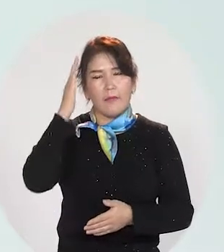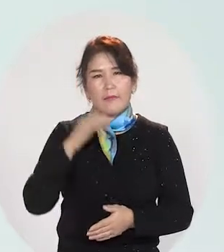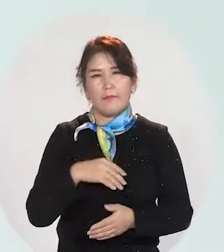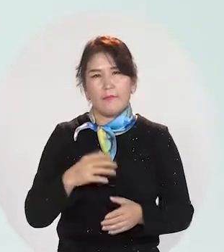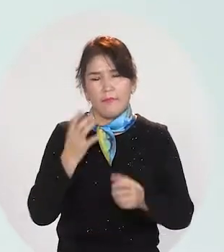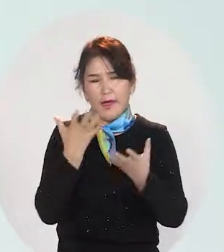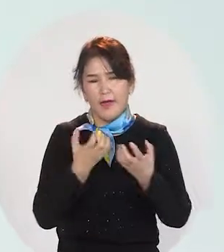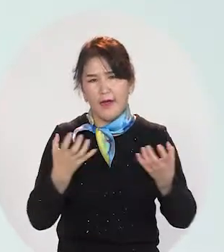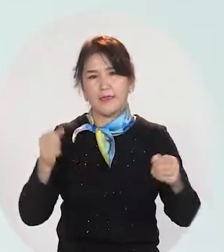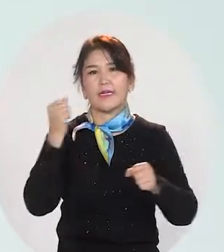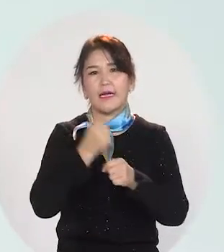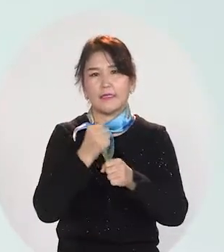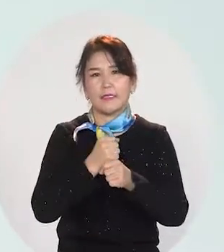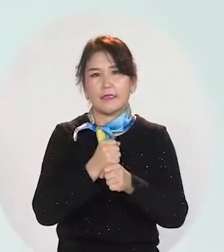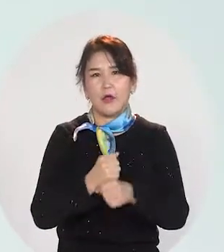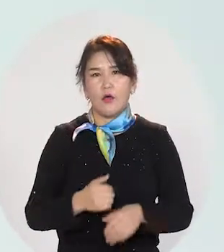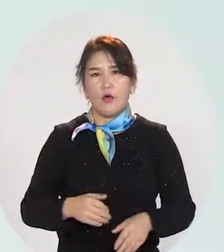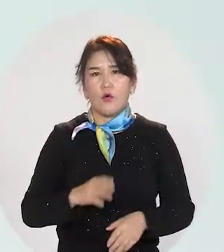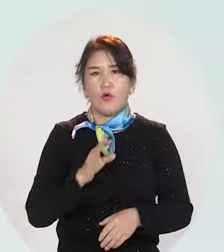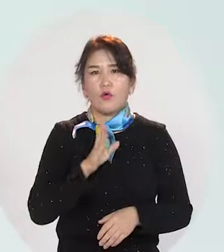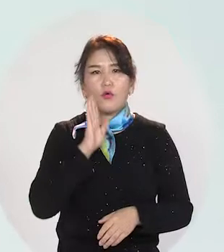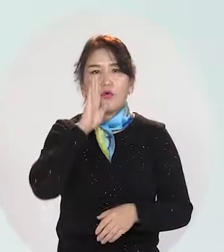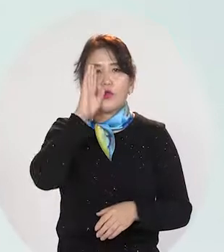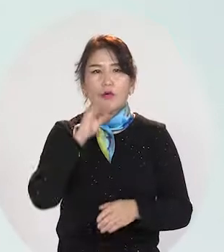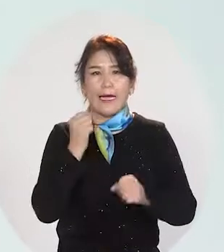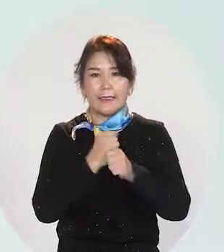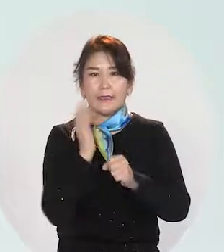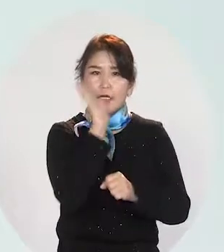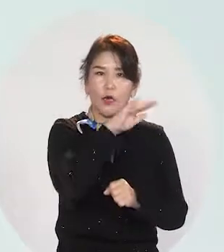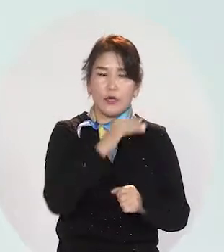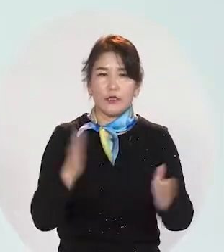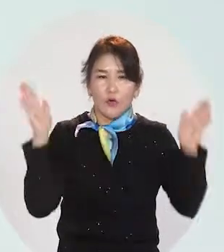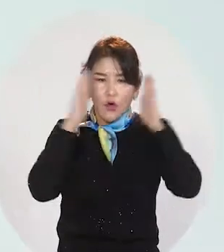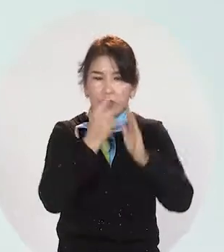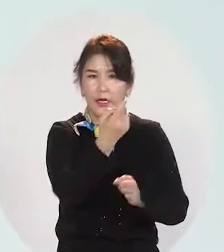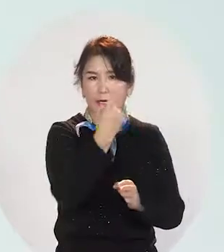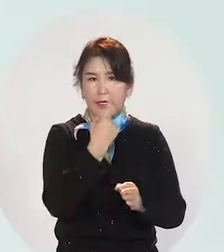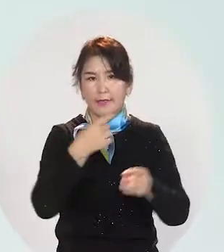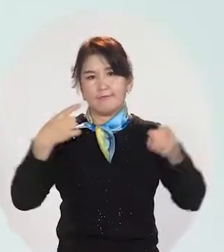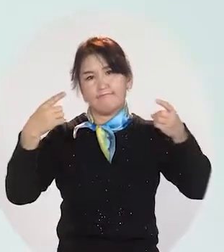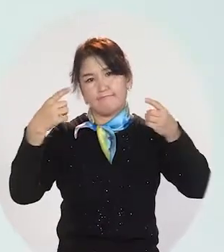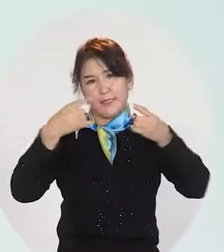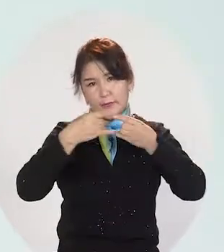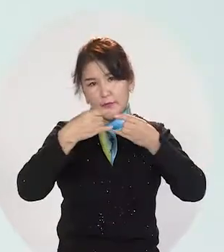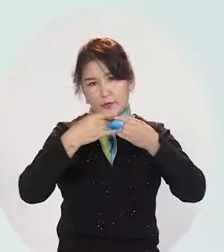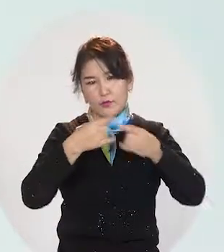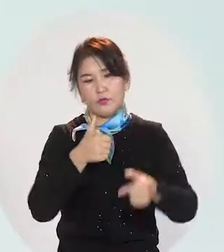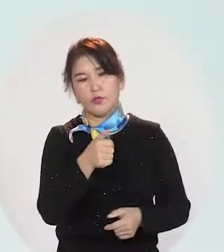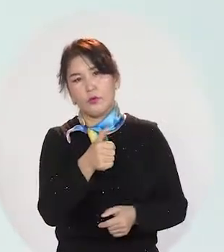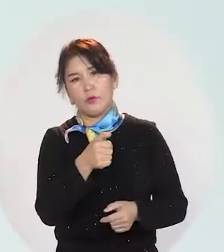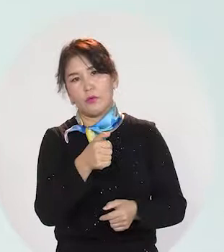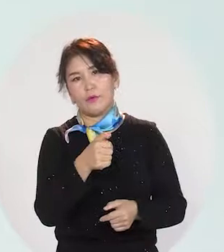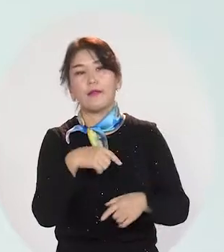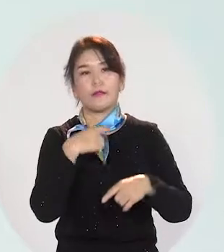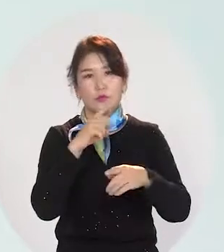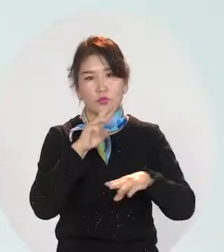унтаж байхад гараа явдаг. Орой ирээл удирдлага барайл орон дээр хөвтөл сууг эргүүлээ суудаг. Тэгээ аавтайгаа юм